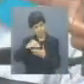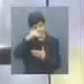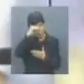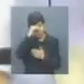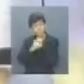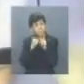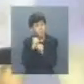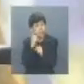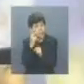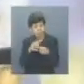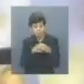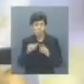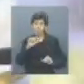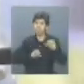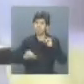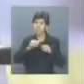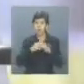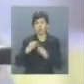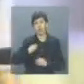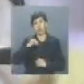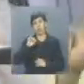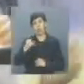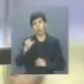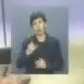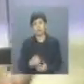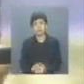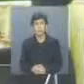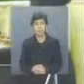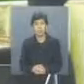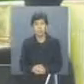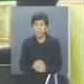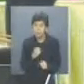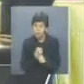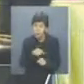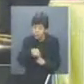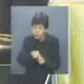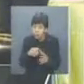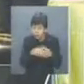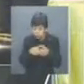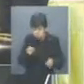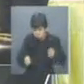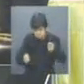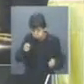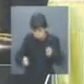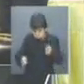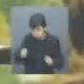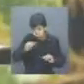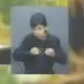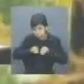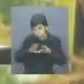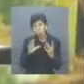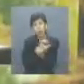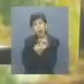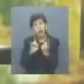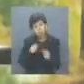3คณะศิลปกรรมศาสตร์จุฬาลงกรณ์มหาวิทยาลัยเปิดพื้นที่ให้คณะหุ่นได้มีเวทีแสดงและเผยแพร่ศิลปะหุ่นไ